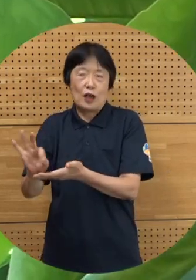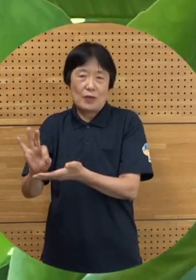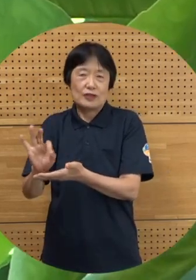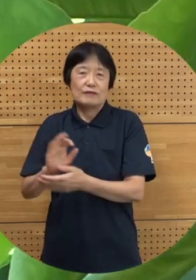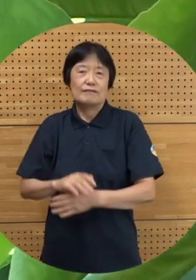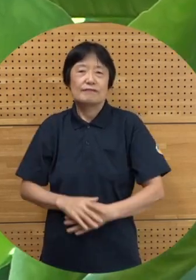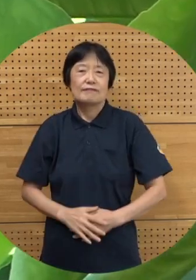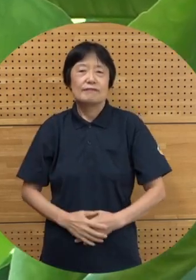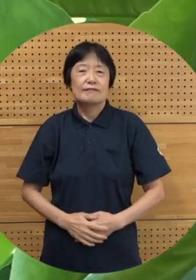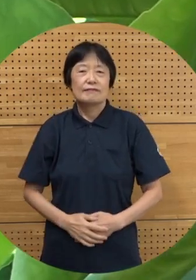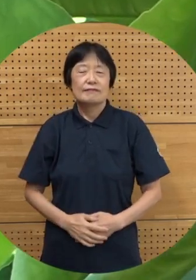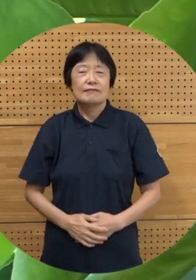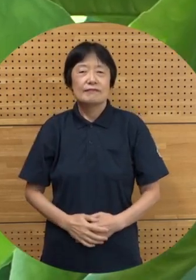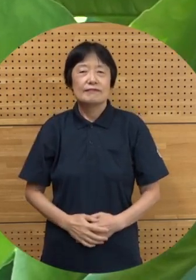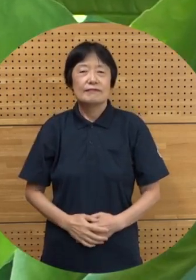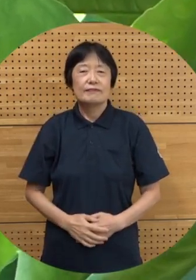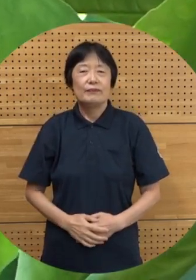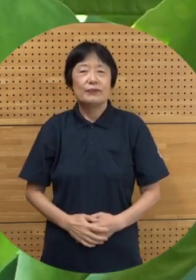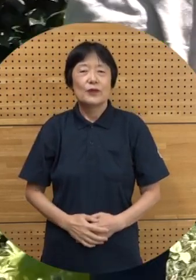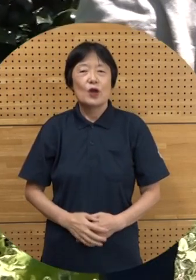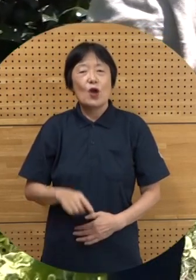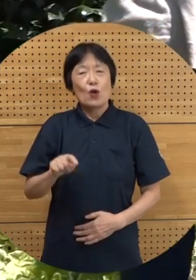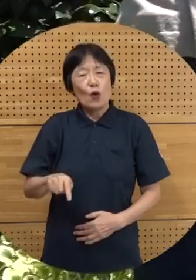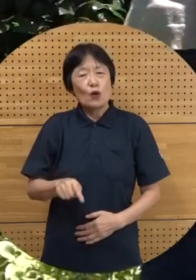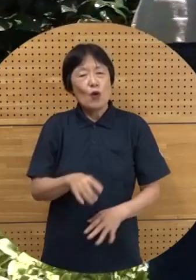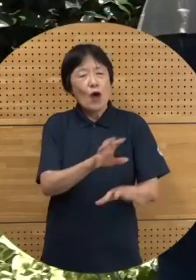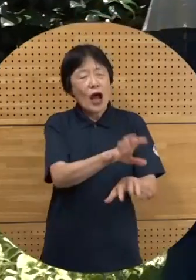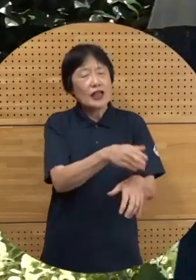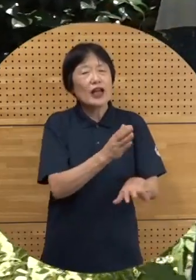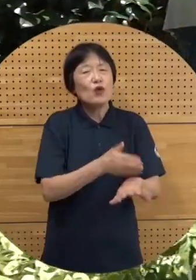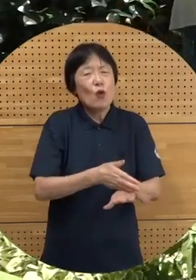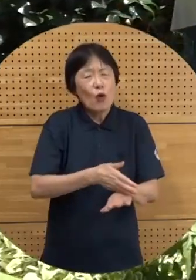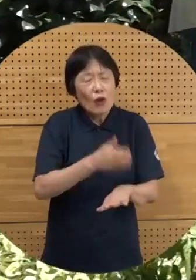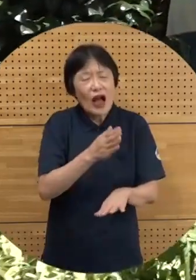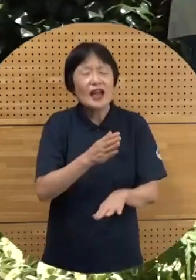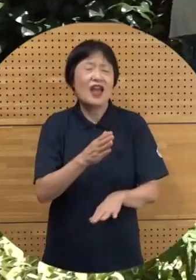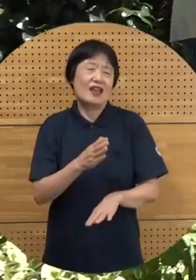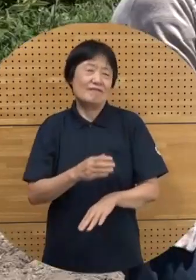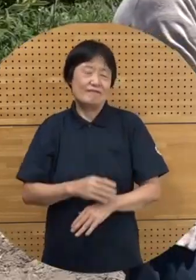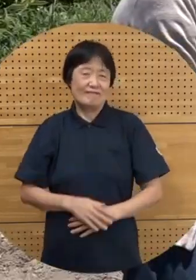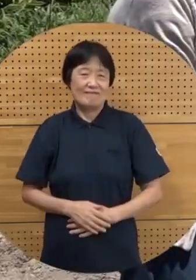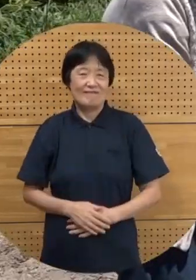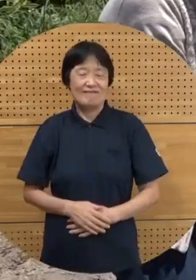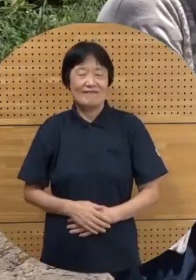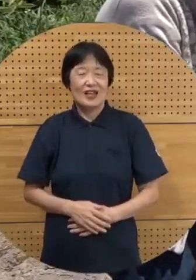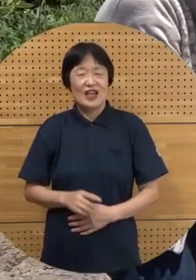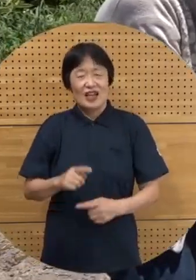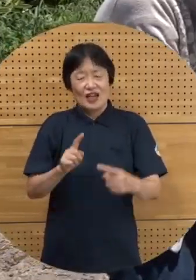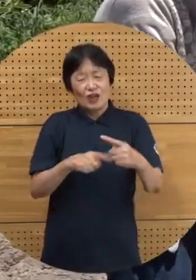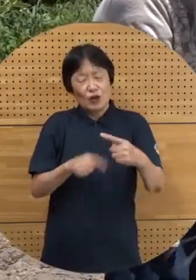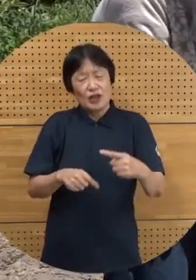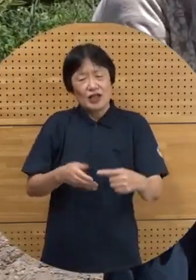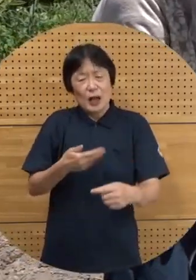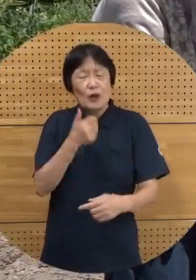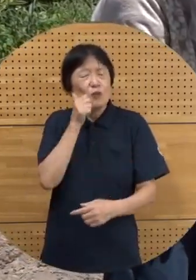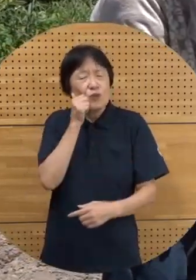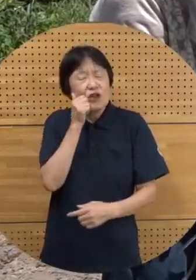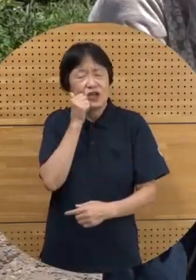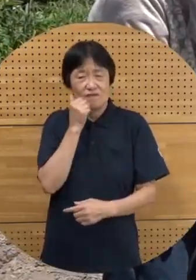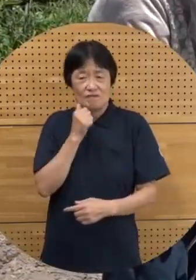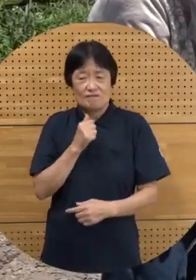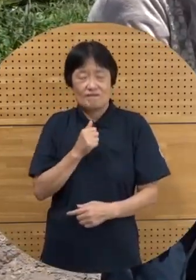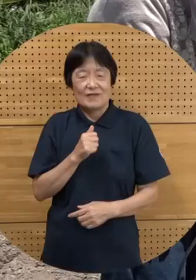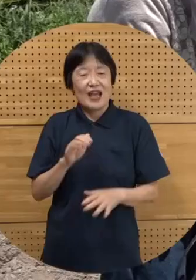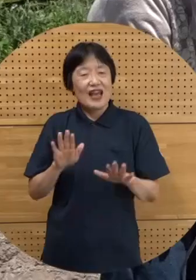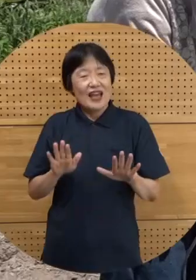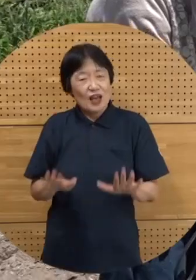。 だんだんはここの畑があってのだんだんやもんね。 一人だけね、私は両方ね。 そうそう、じゃがいも